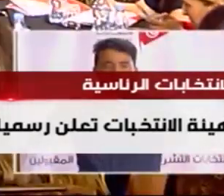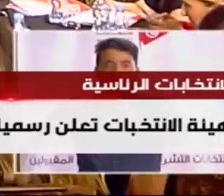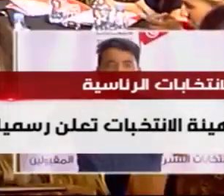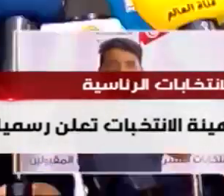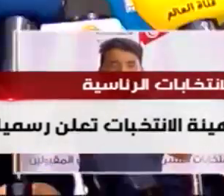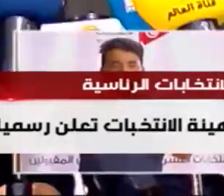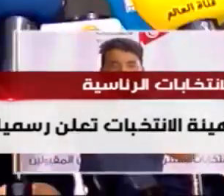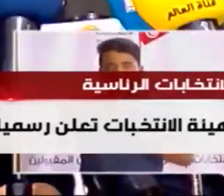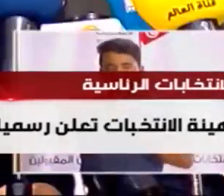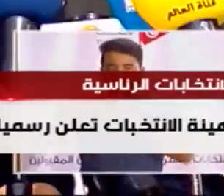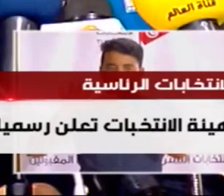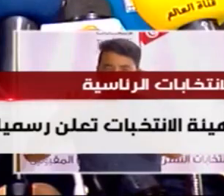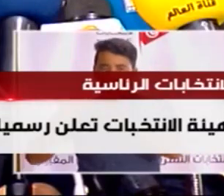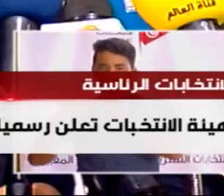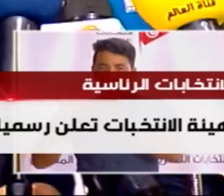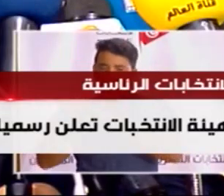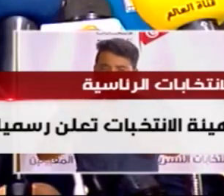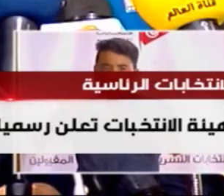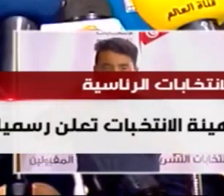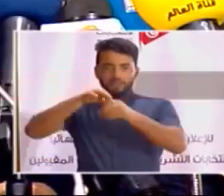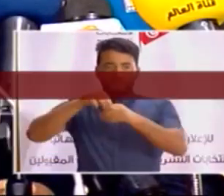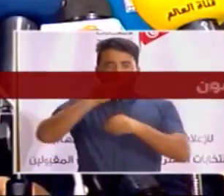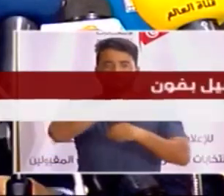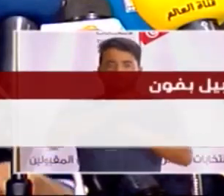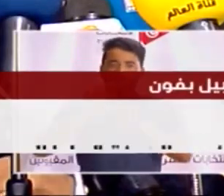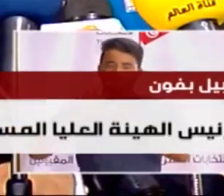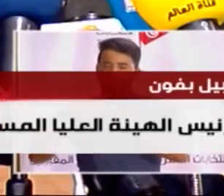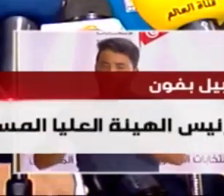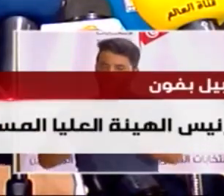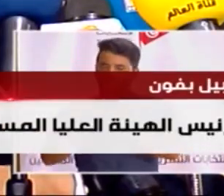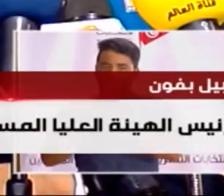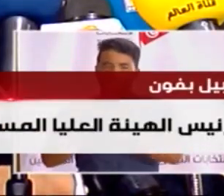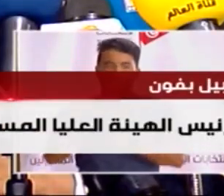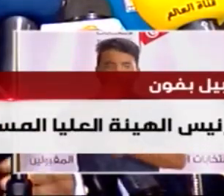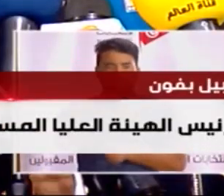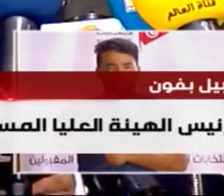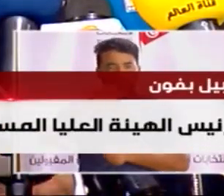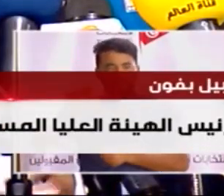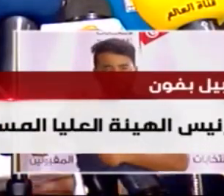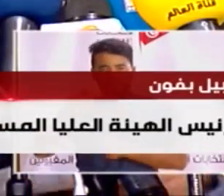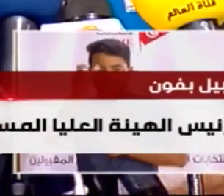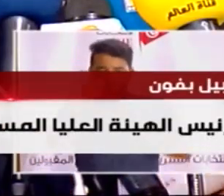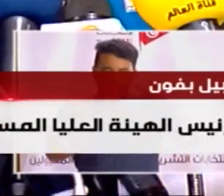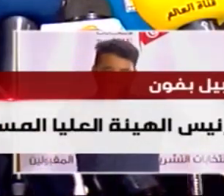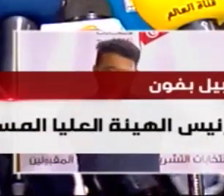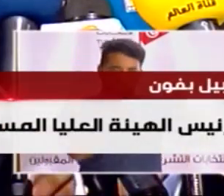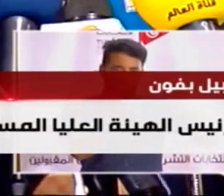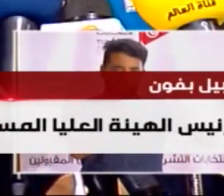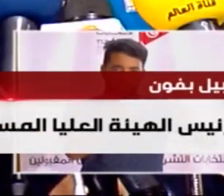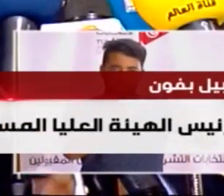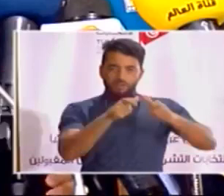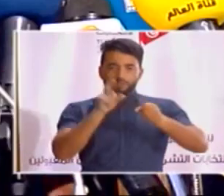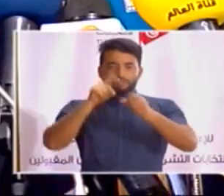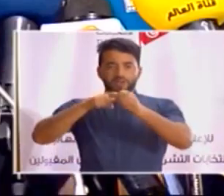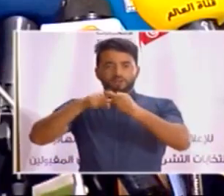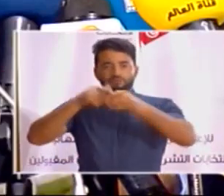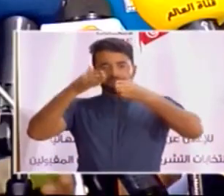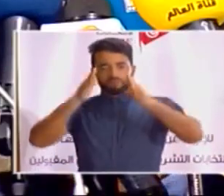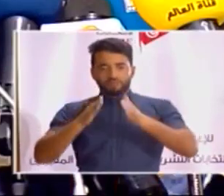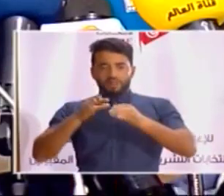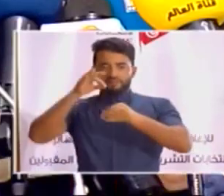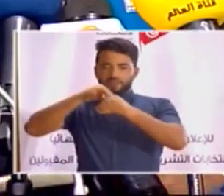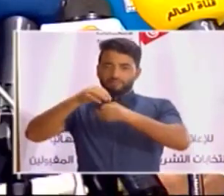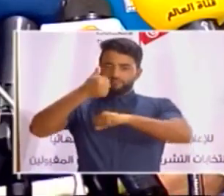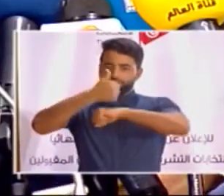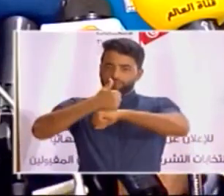المترشحين للانتخابات الرئاسيه 2019 عددهم سته وعشرين كما جاء